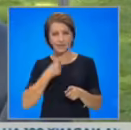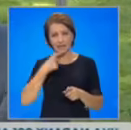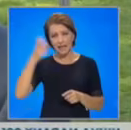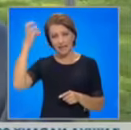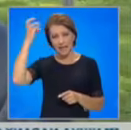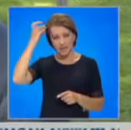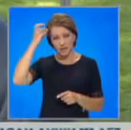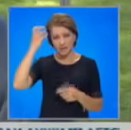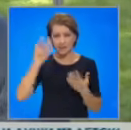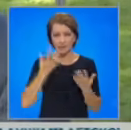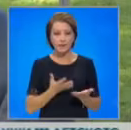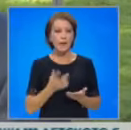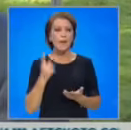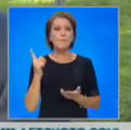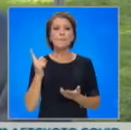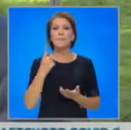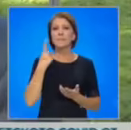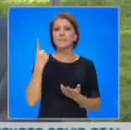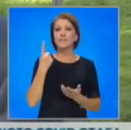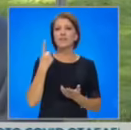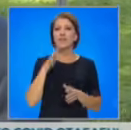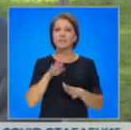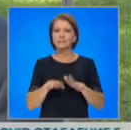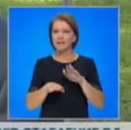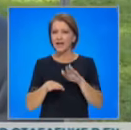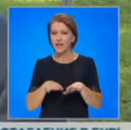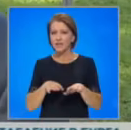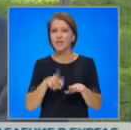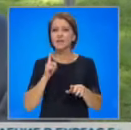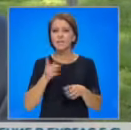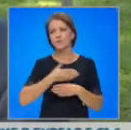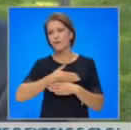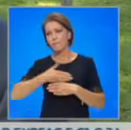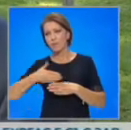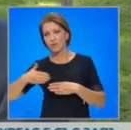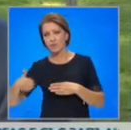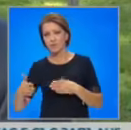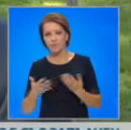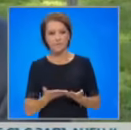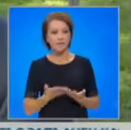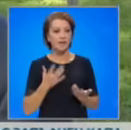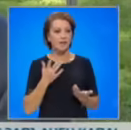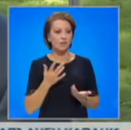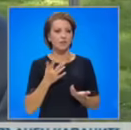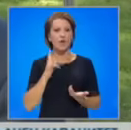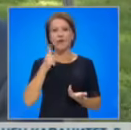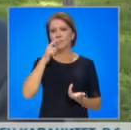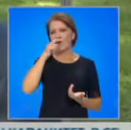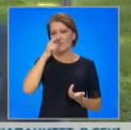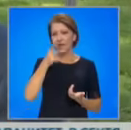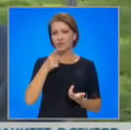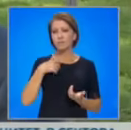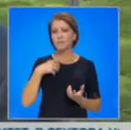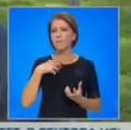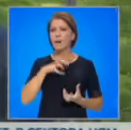па после првото поглавие или првите кластери, за да можеме да продолжиме по тој пат. Но важно е прво да се има политичка